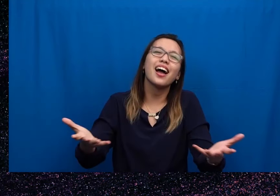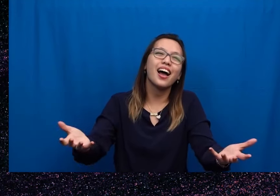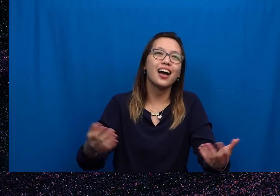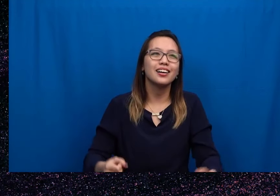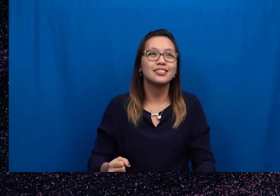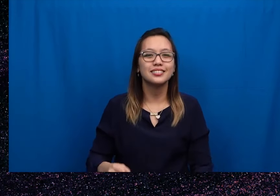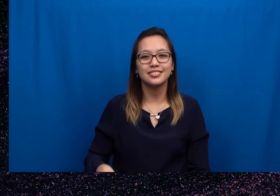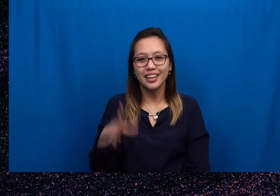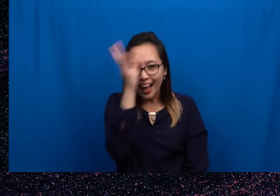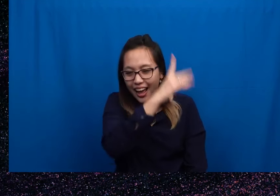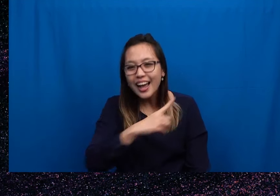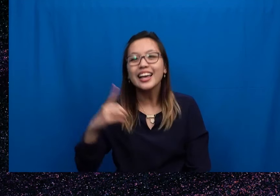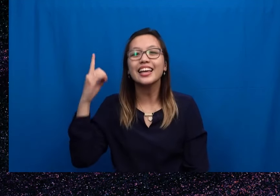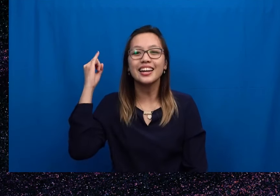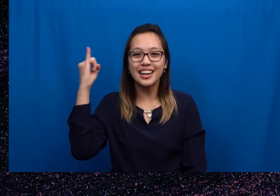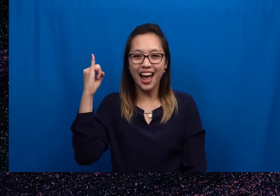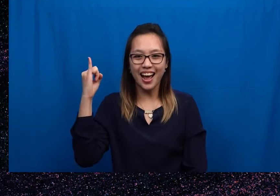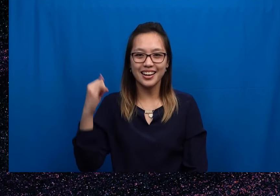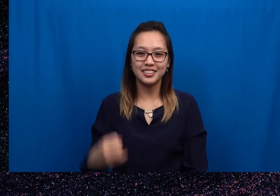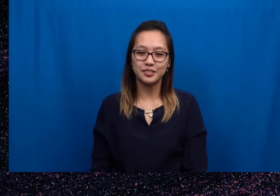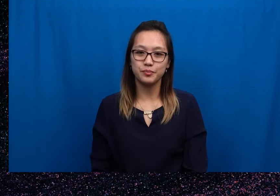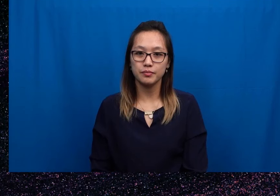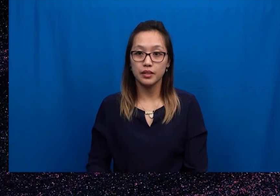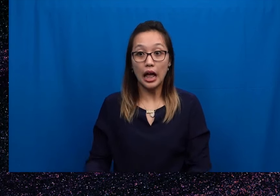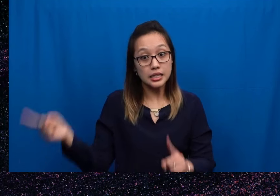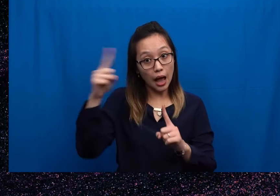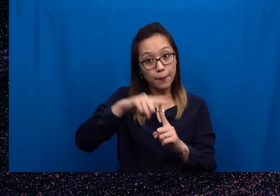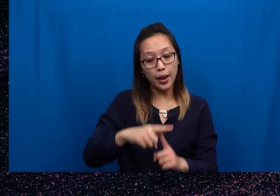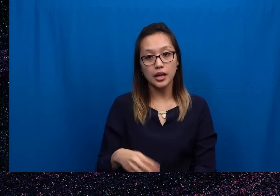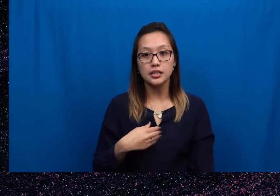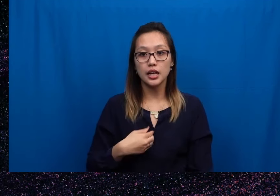indah. Sampai